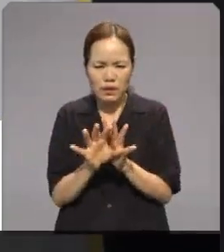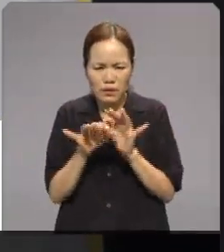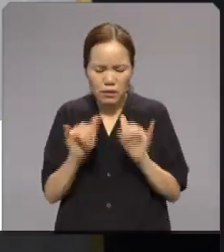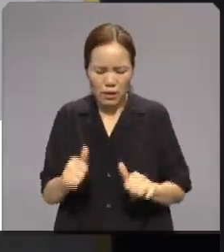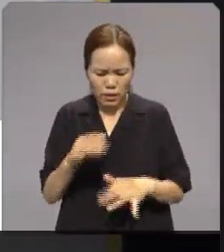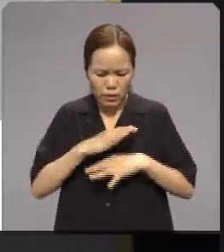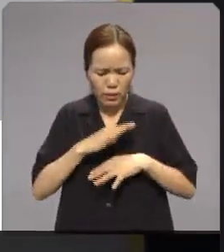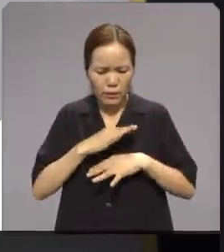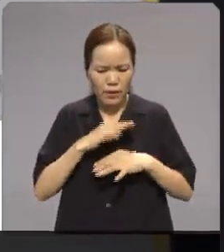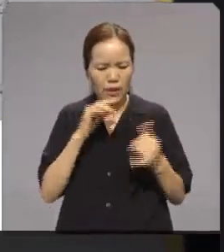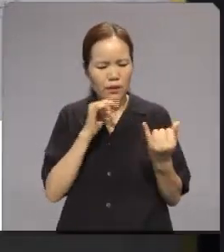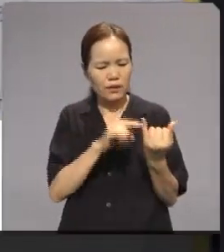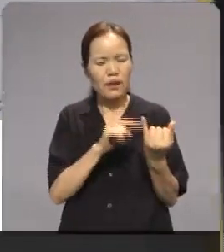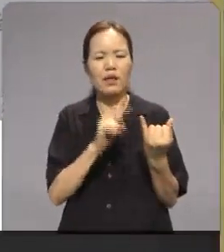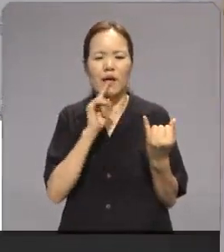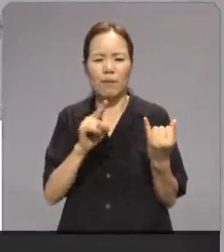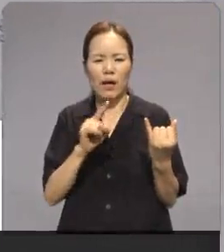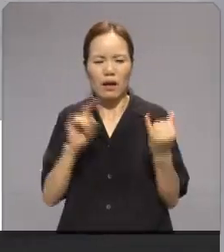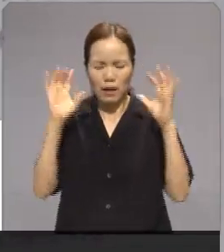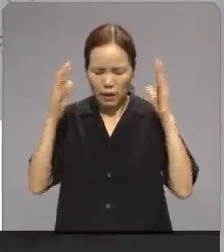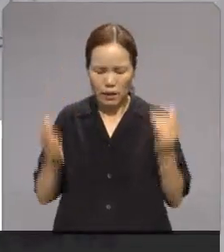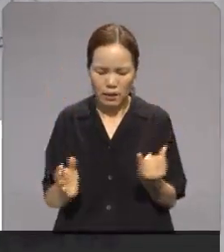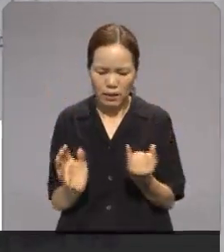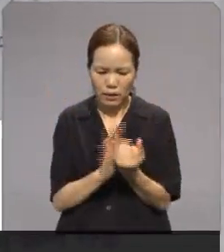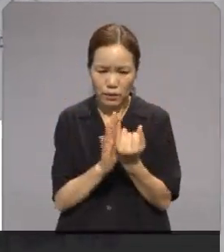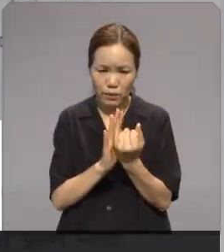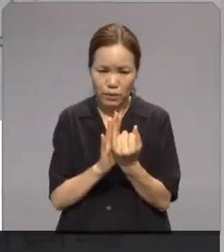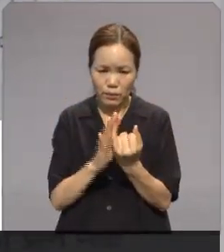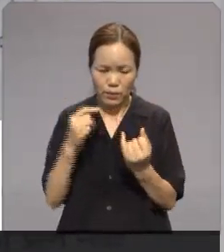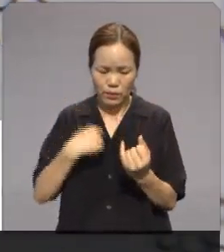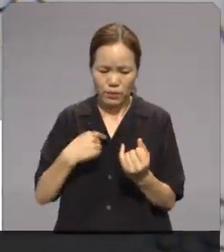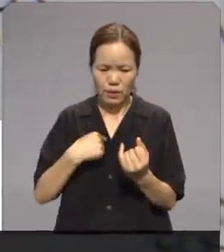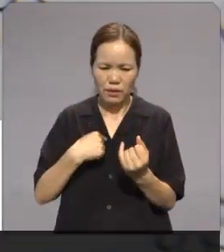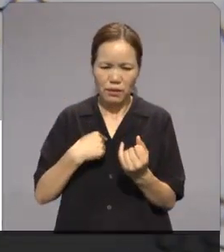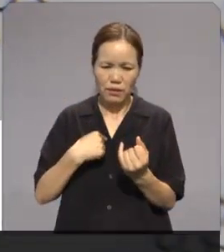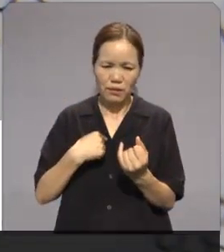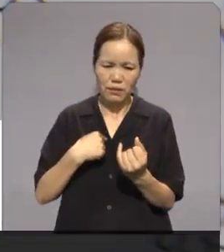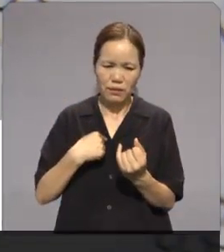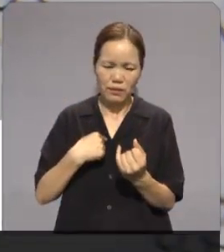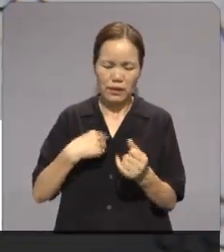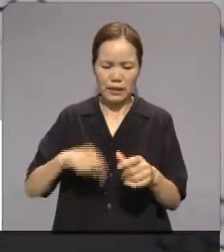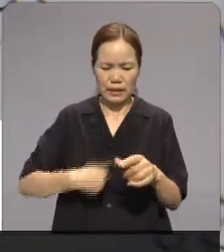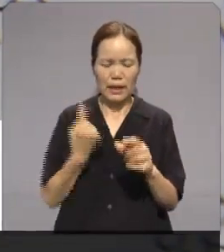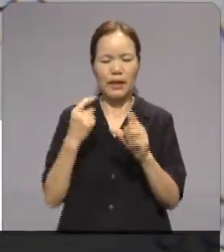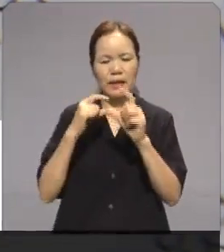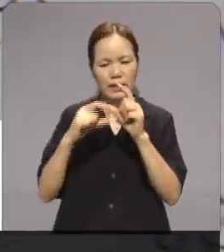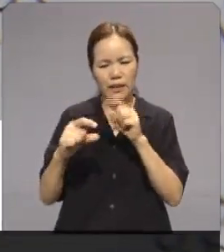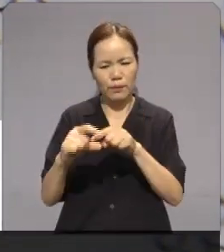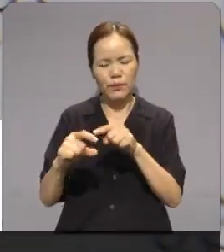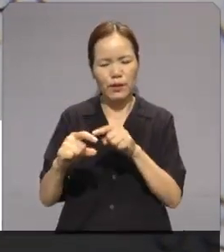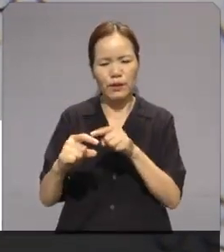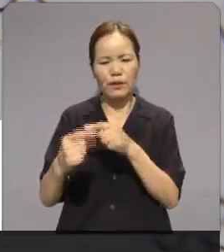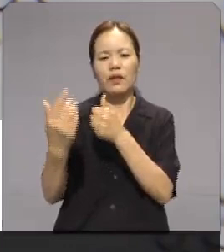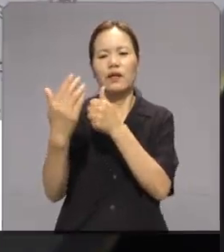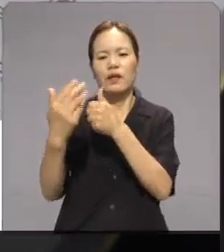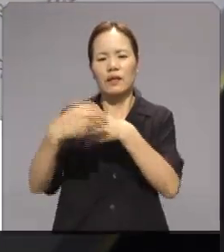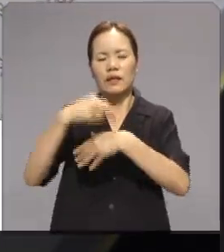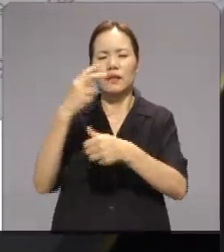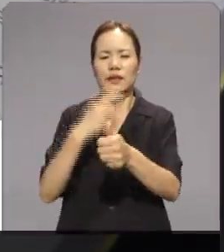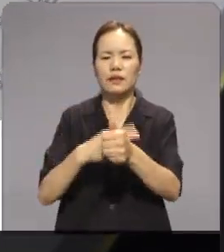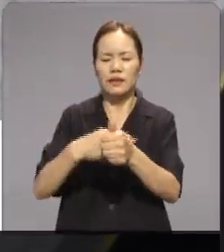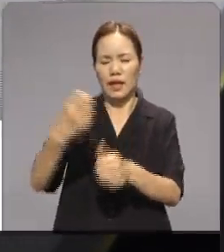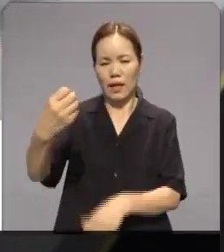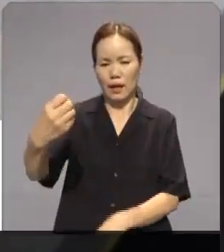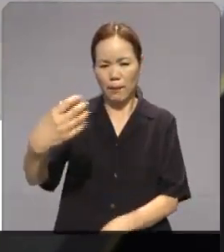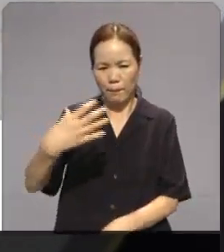말에 아이를 돌보는 나 또한 자신의 일부라는 의사의 조언을 들려주며 무언가 조금 더 사랑하게 될 때